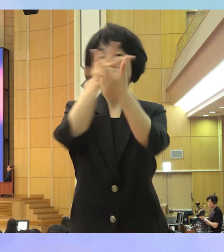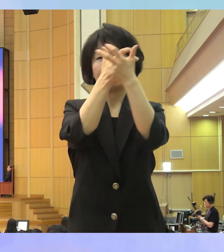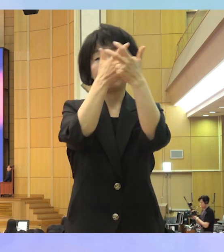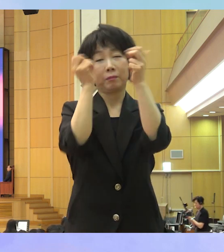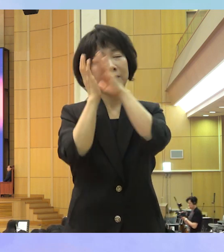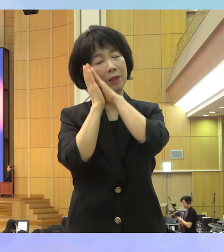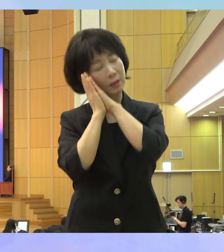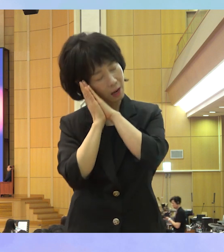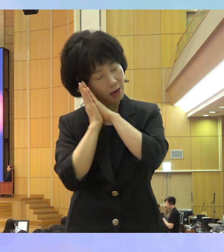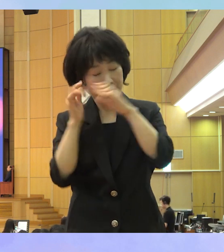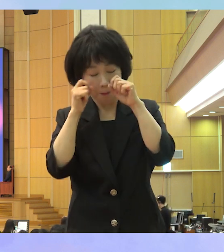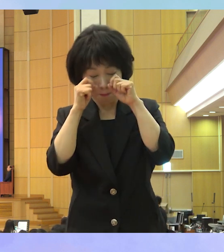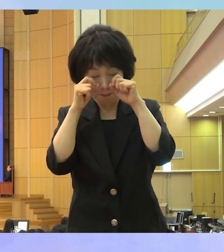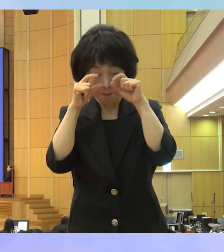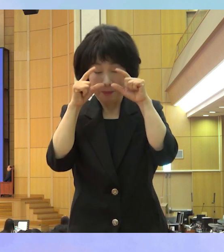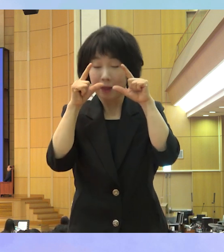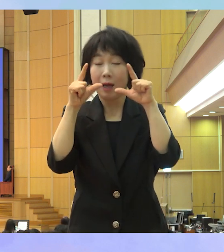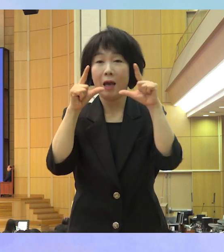말하랴.